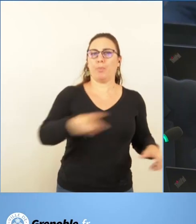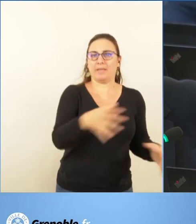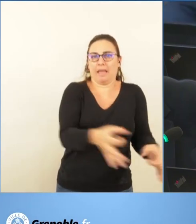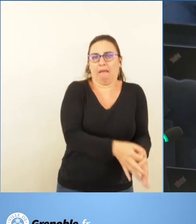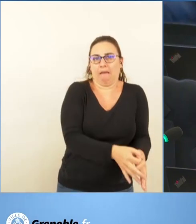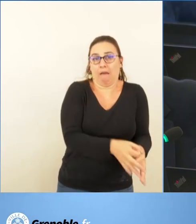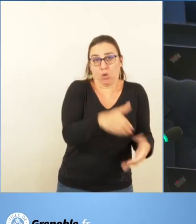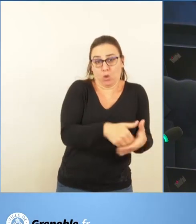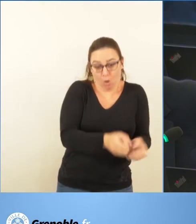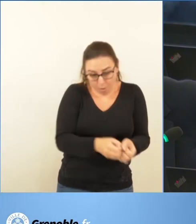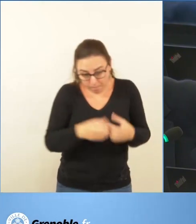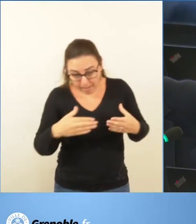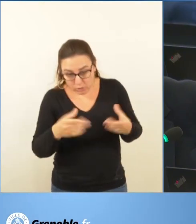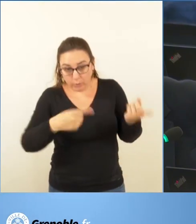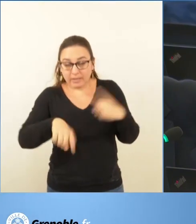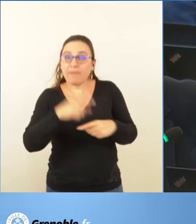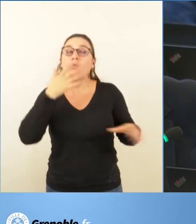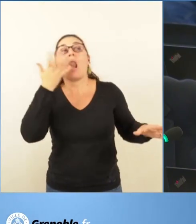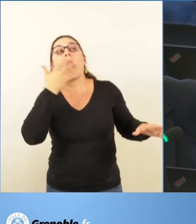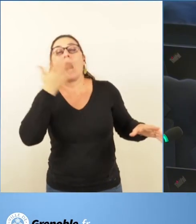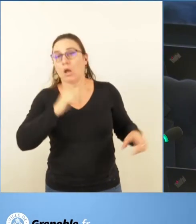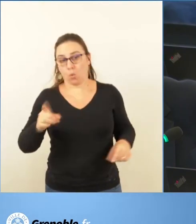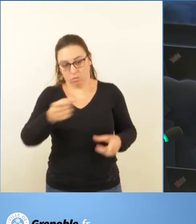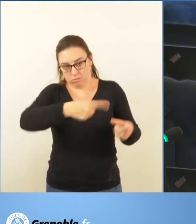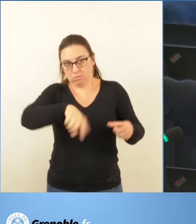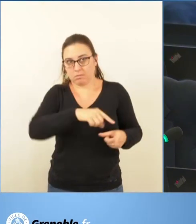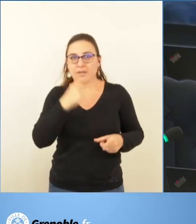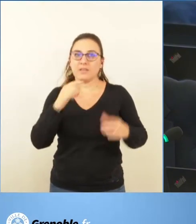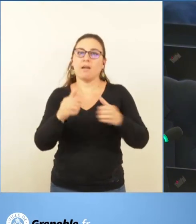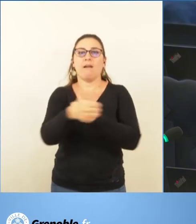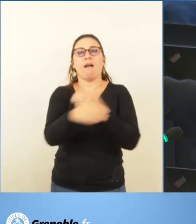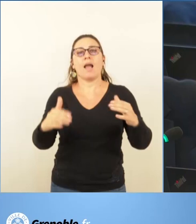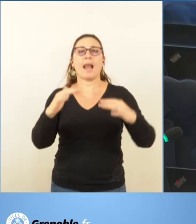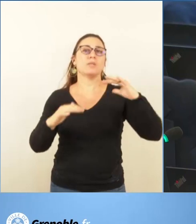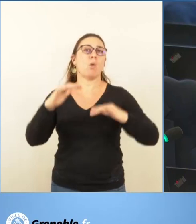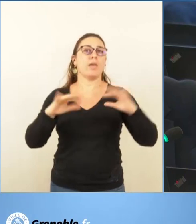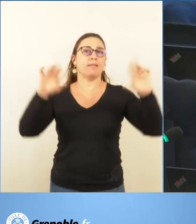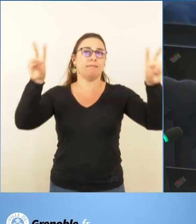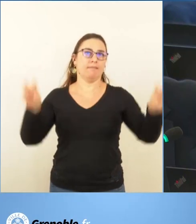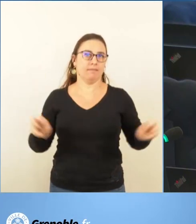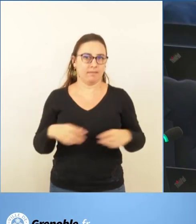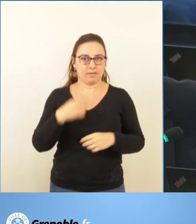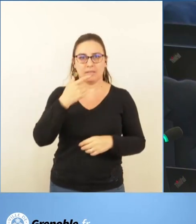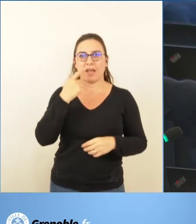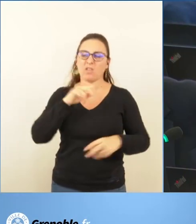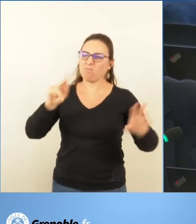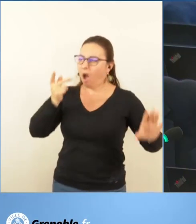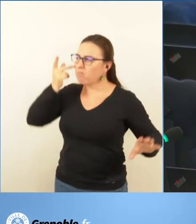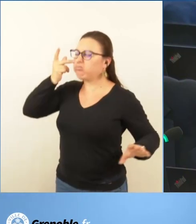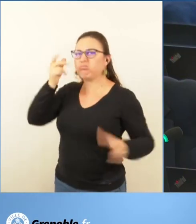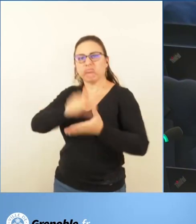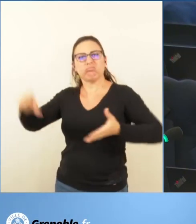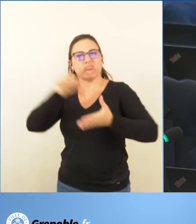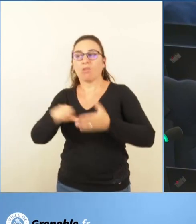contrairement à ce que vous dites à qui veut l'entendre fait partie de la classe moyenne et sont loin d'être des nantis comme vous